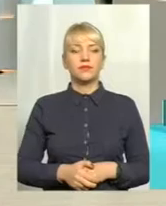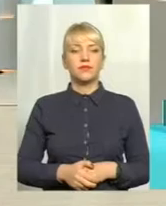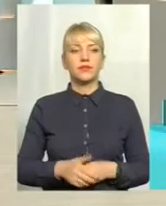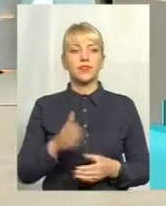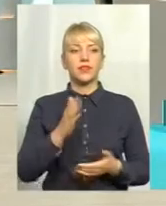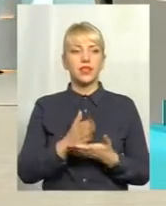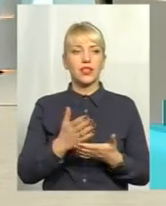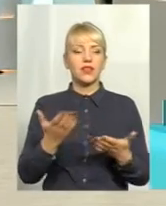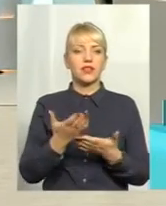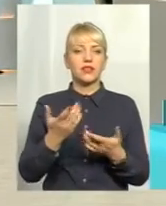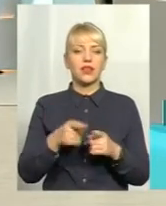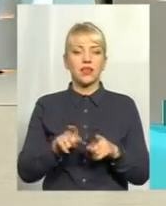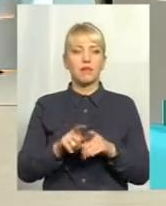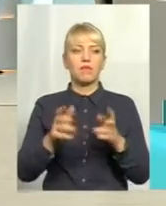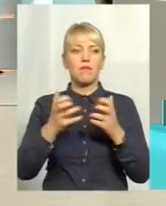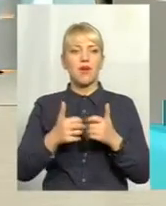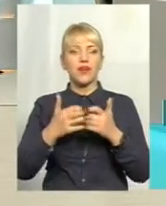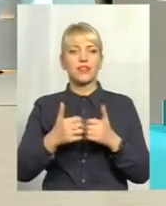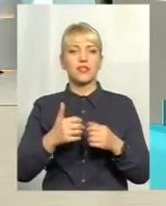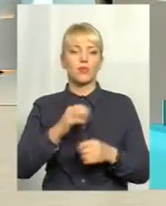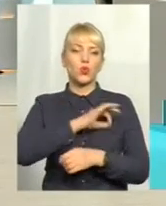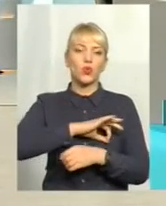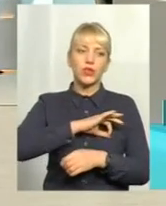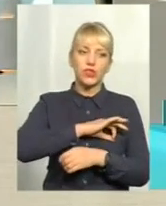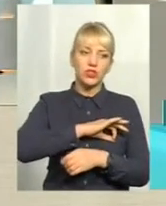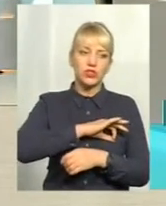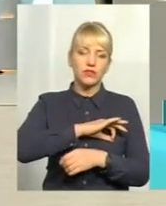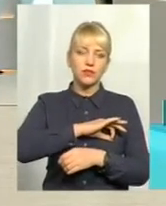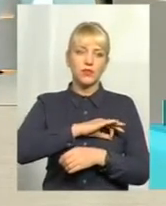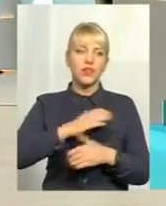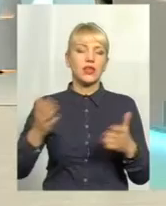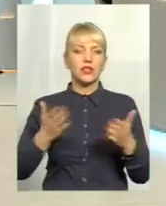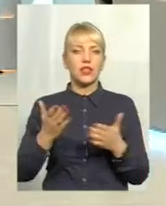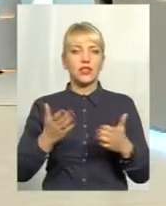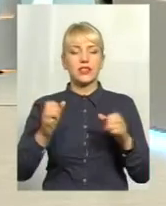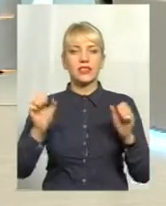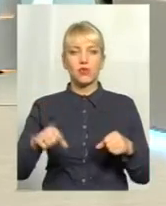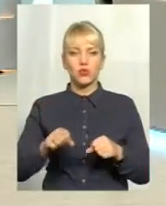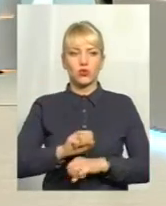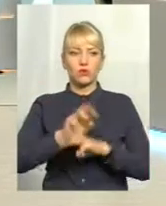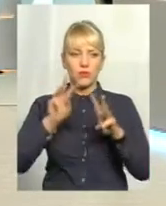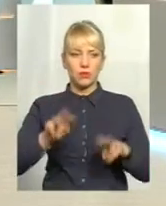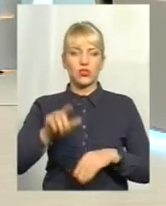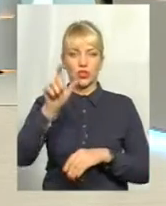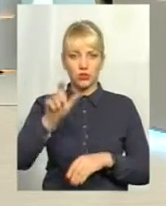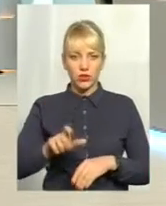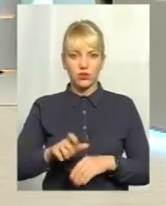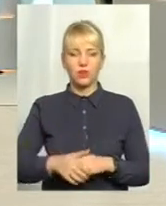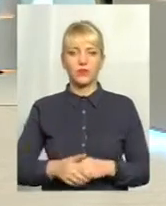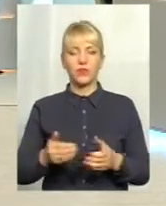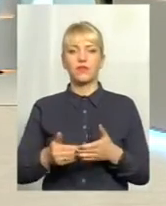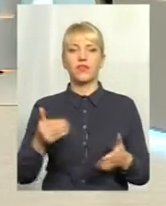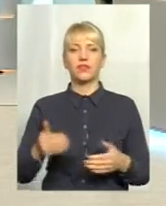Є, можливо, якісь такі механізми юридичні, які можуть убезпечити людину